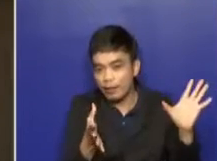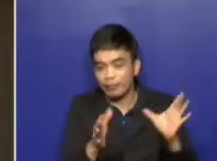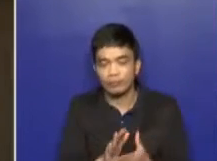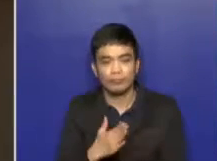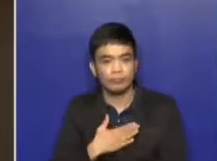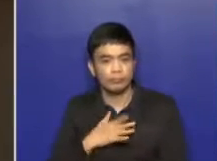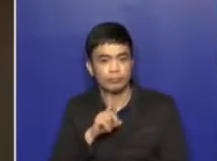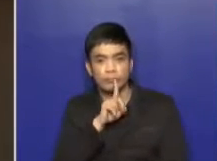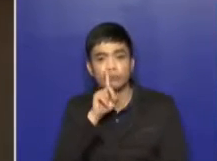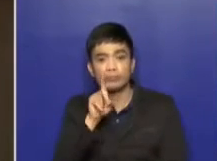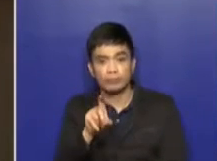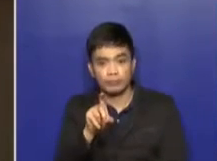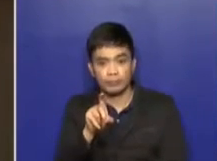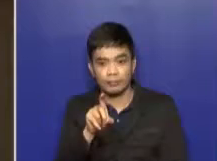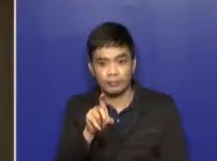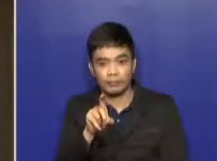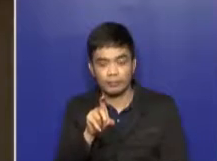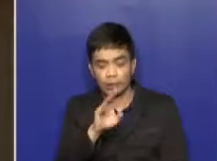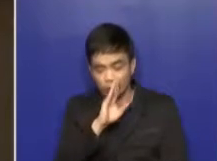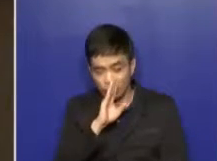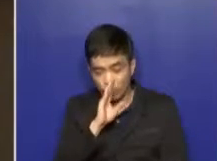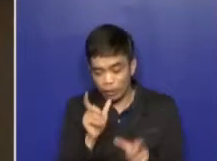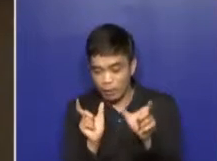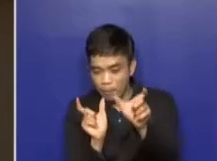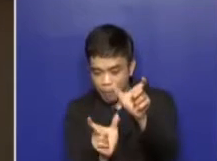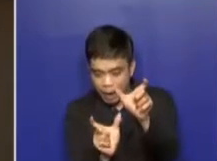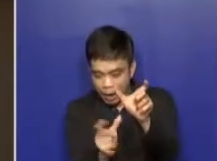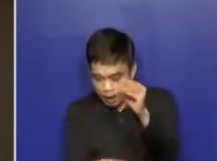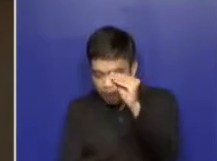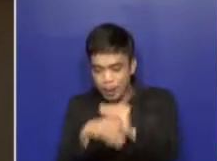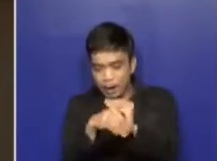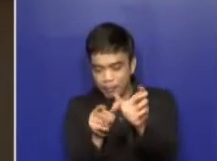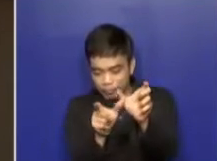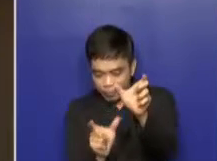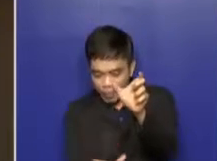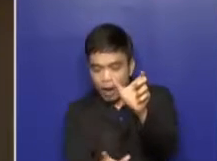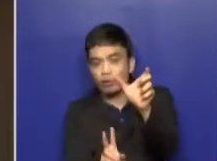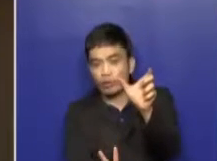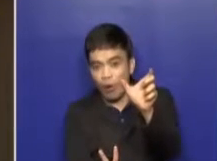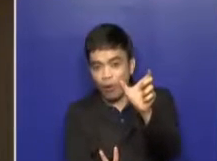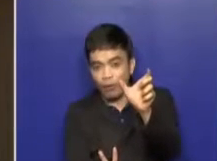คำถามผมการที่ท่านเติมในวรรค1แยกมาเขียนเป็นวรรค2